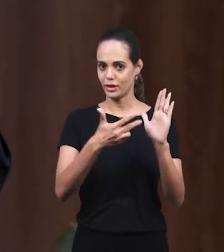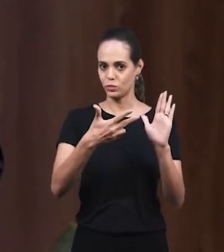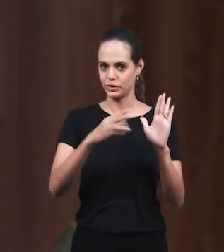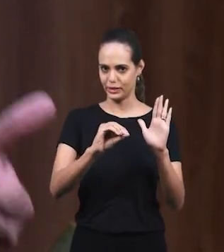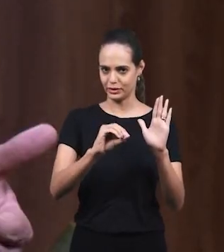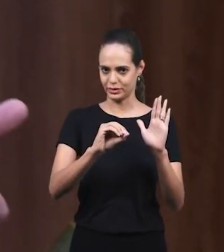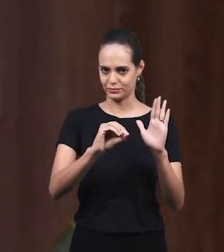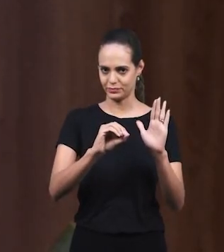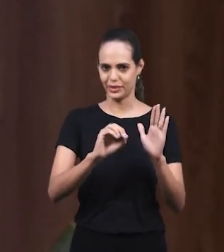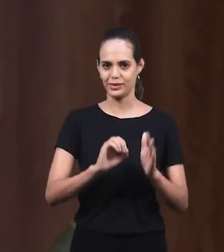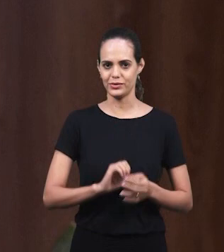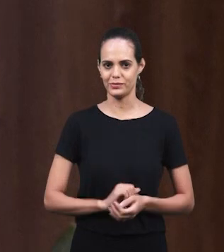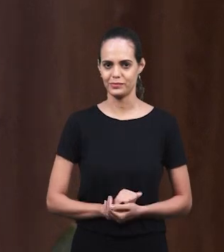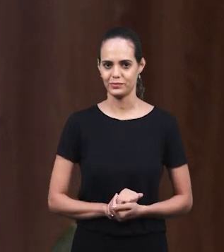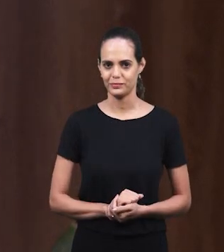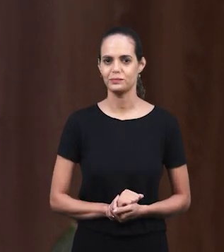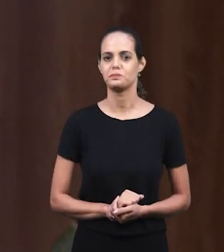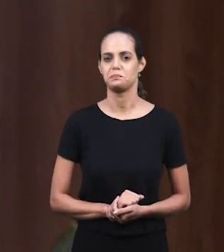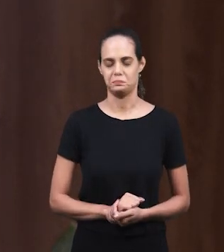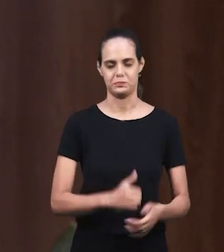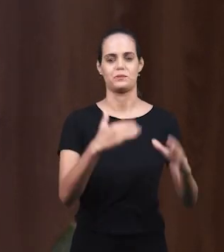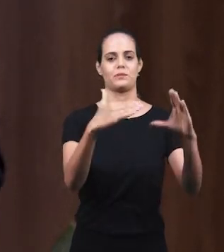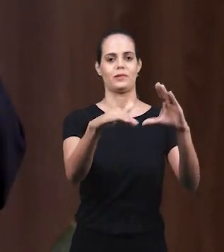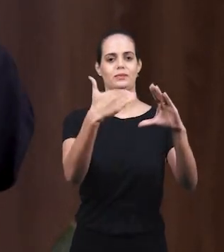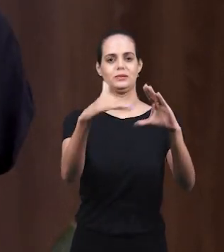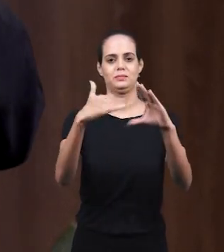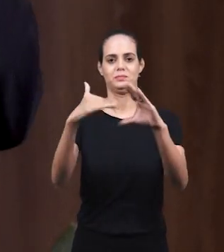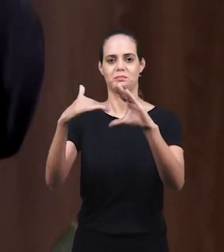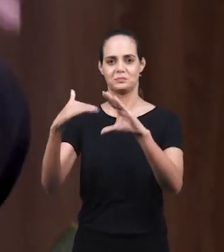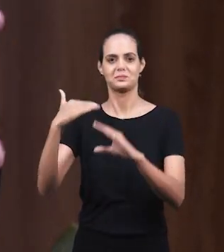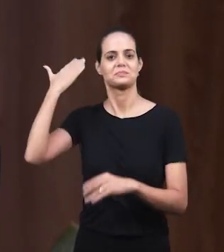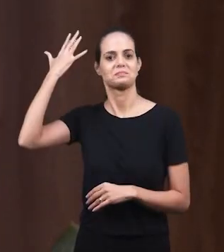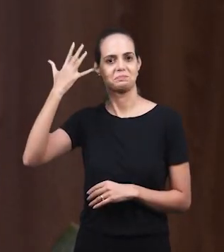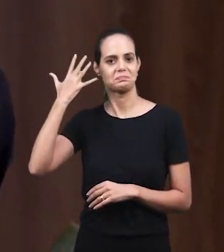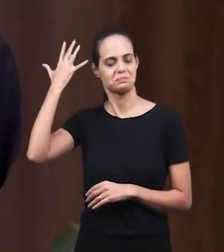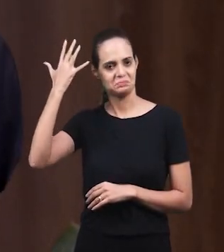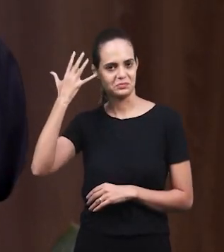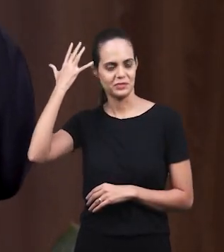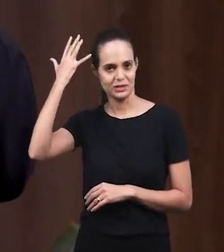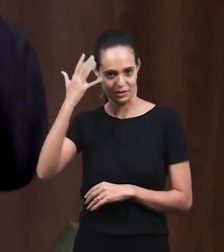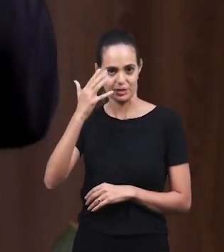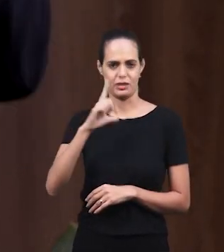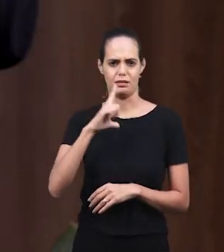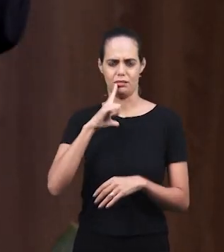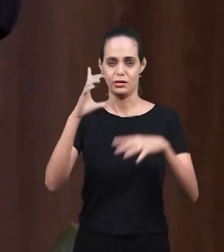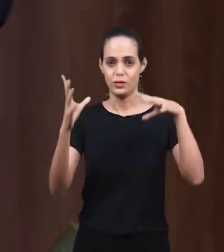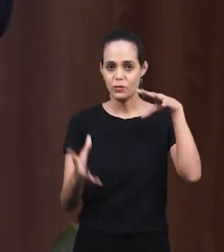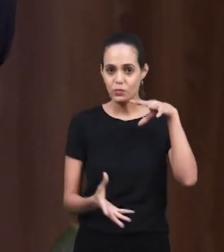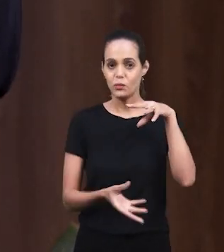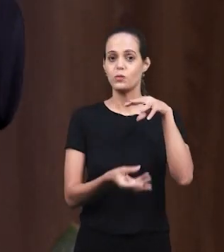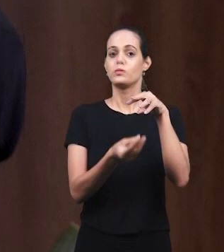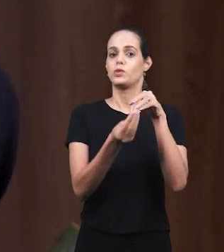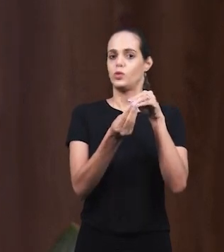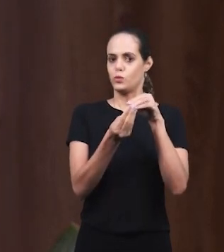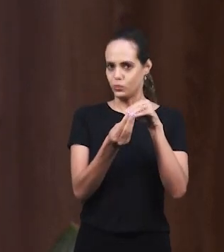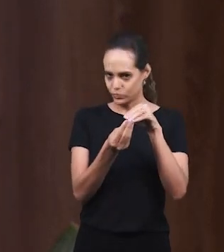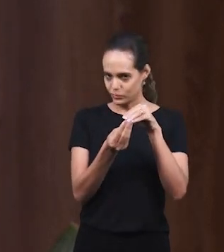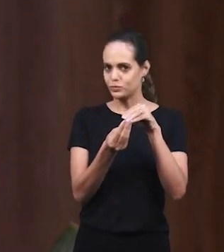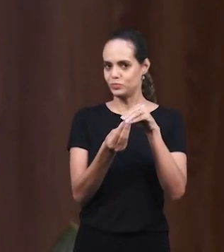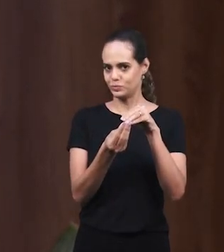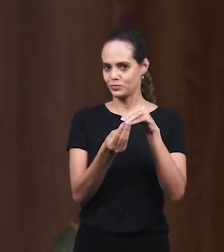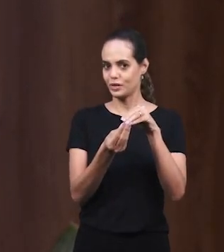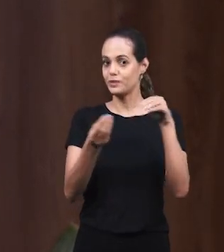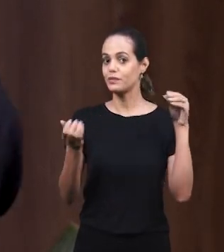reçu beaucoup de messages. Et le contenu de quelques messages, le contenu sera